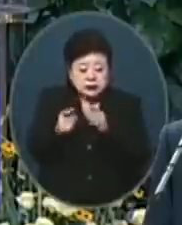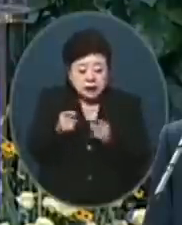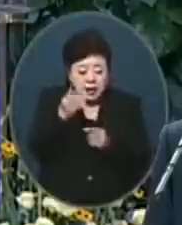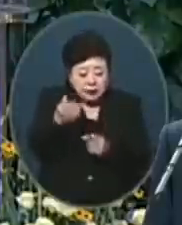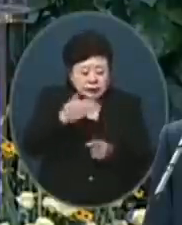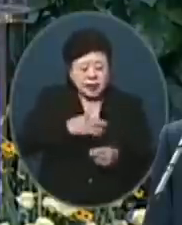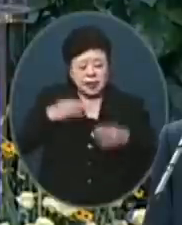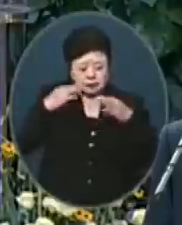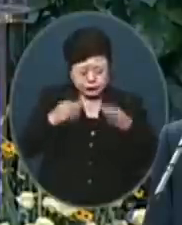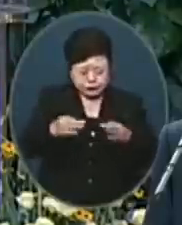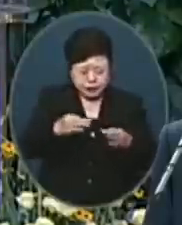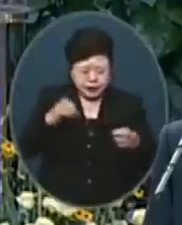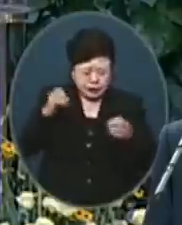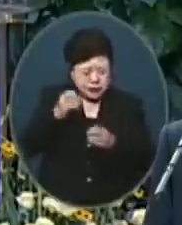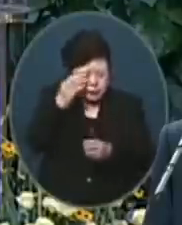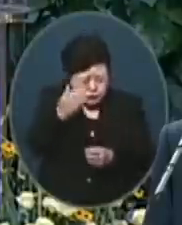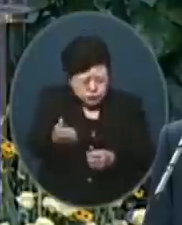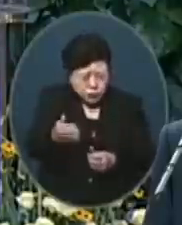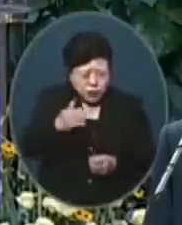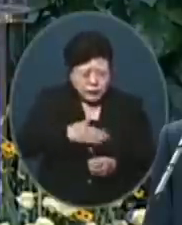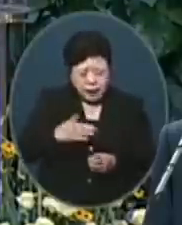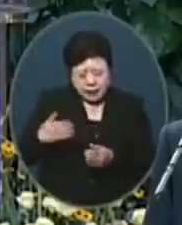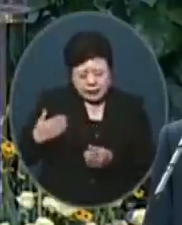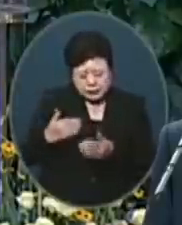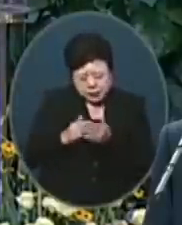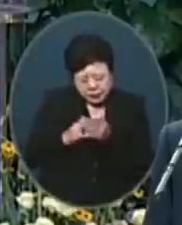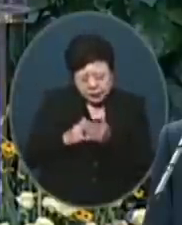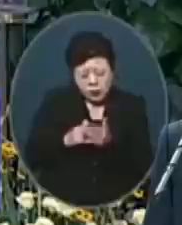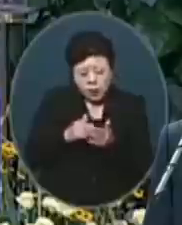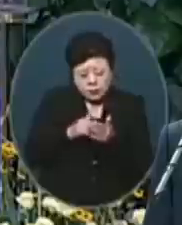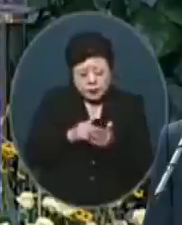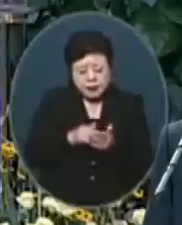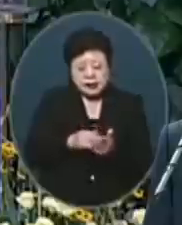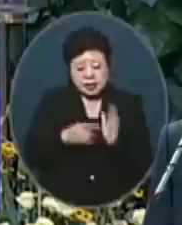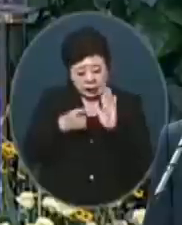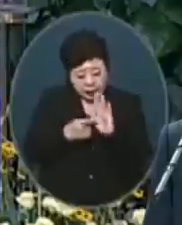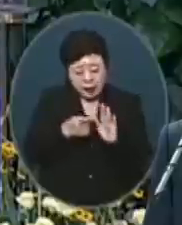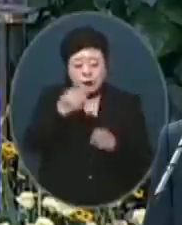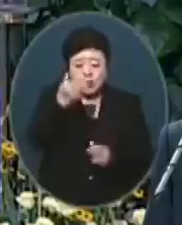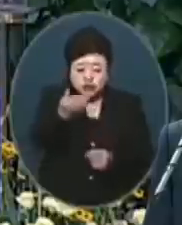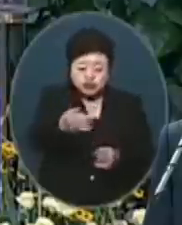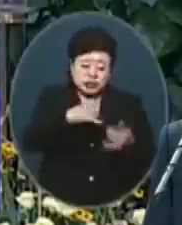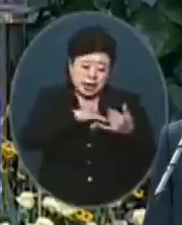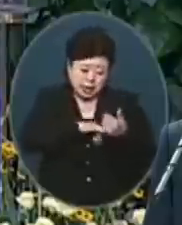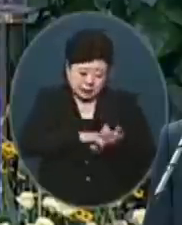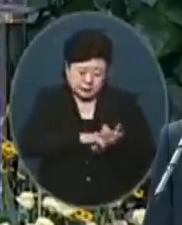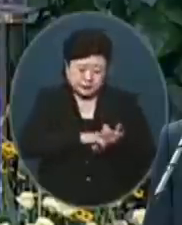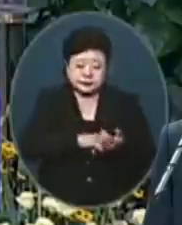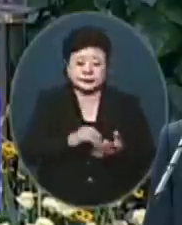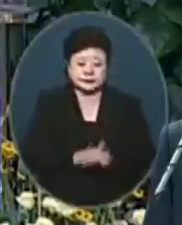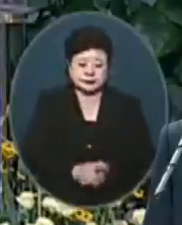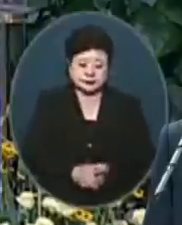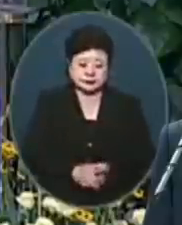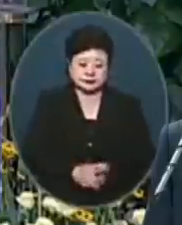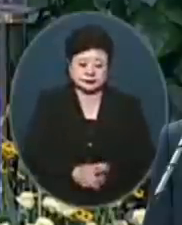너는 내게 부르짖으라. 내가 내게 응답하겠고 내가 알지 못하는 크고 은밀한 일을 내게 보이리라.